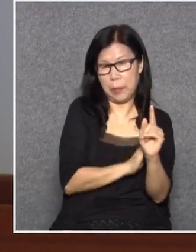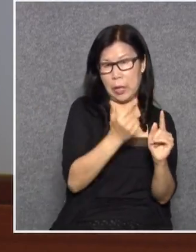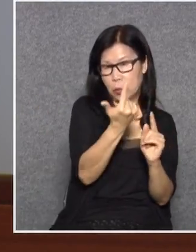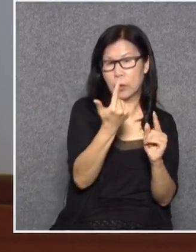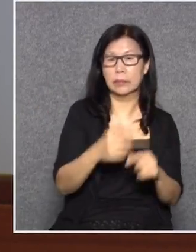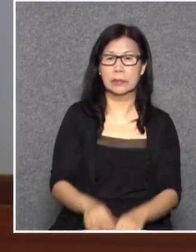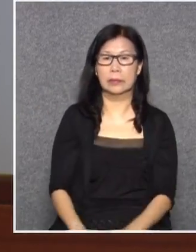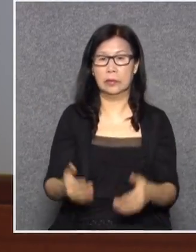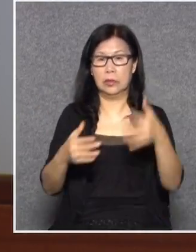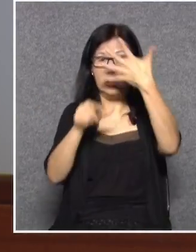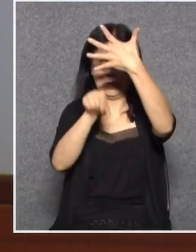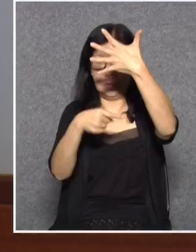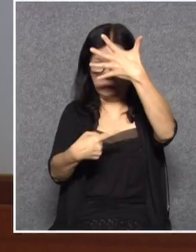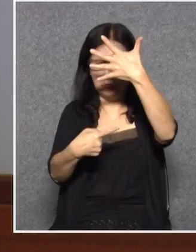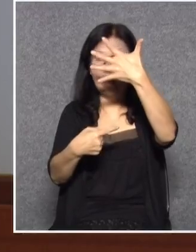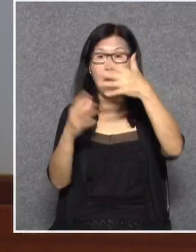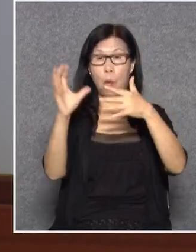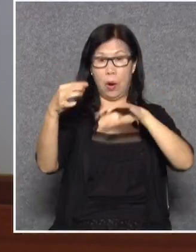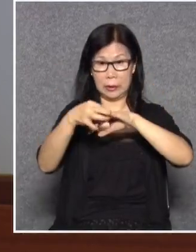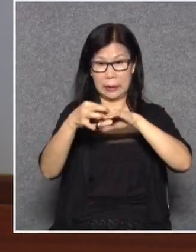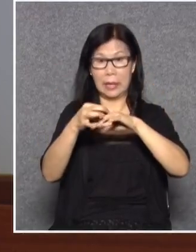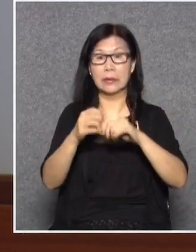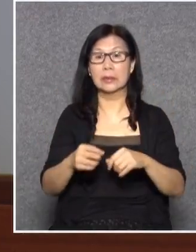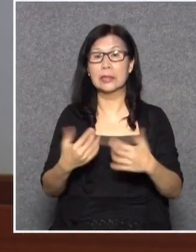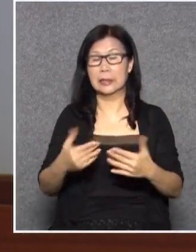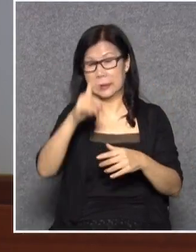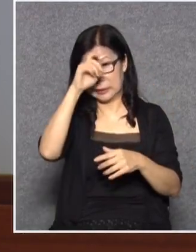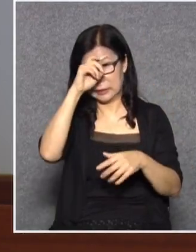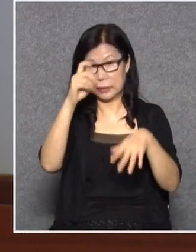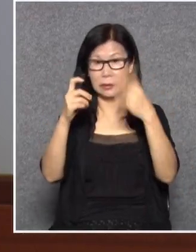今年的五一黃金周甚至是錄得是有